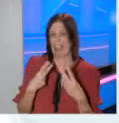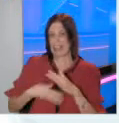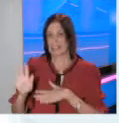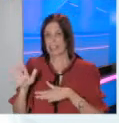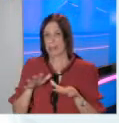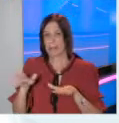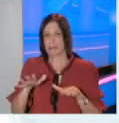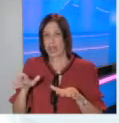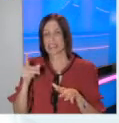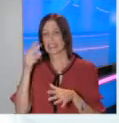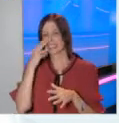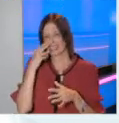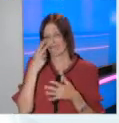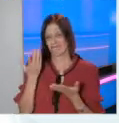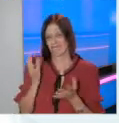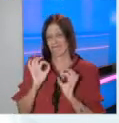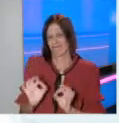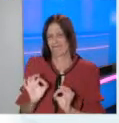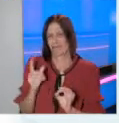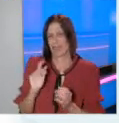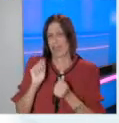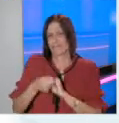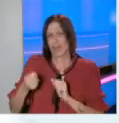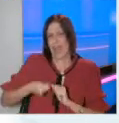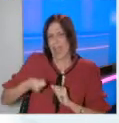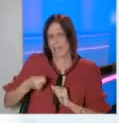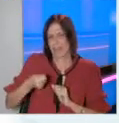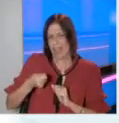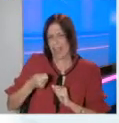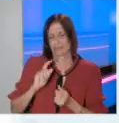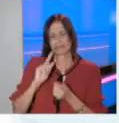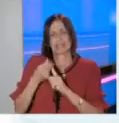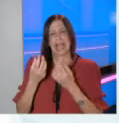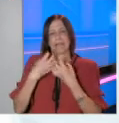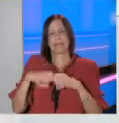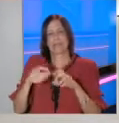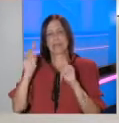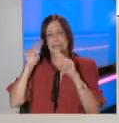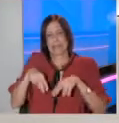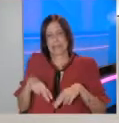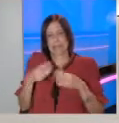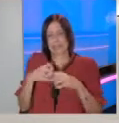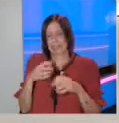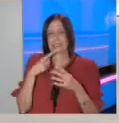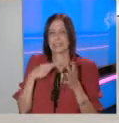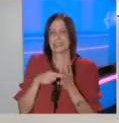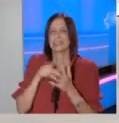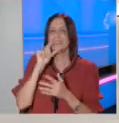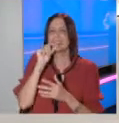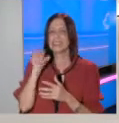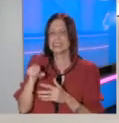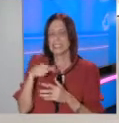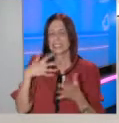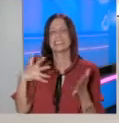מהממשלה, זה הניסיון הכי פתטי להפוך חביתה מקושקשת חזרה לביצה. המקור של הציוץ הזה